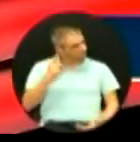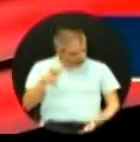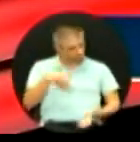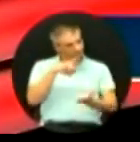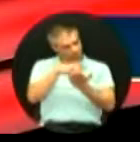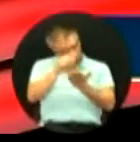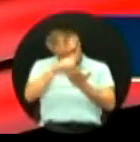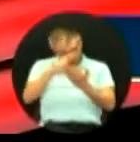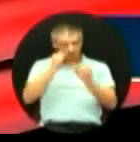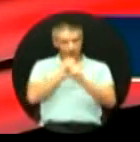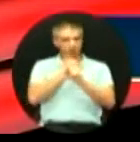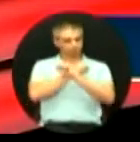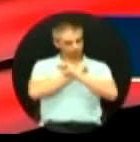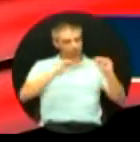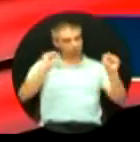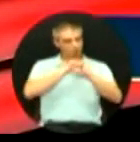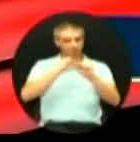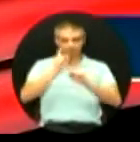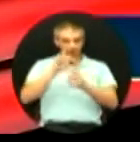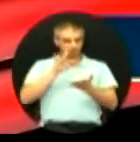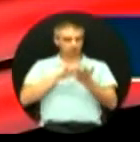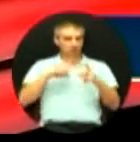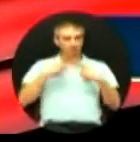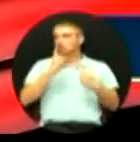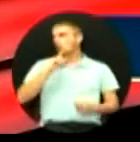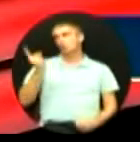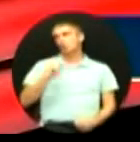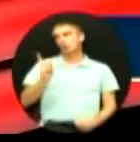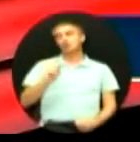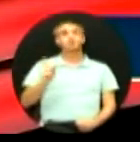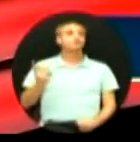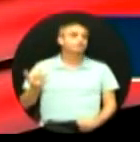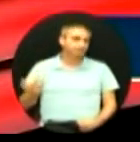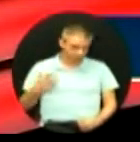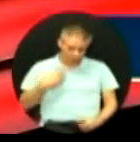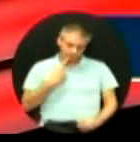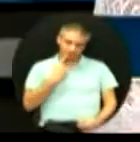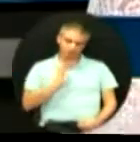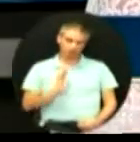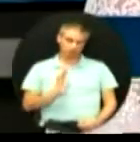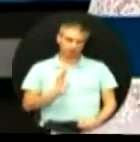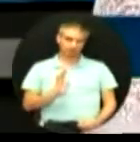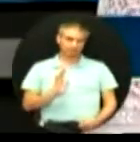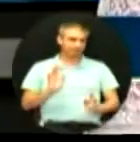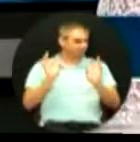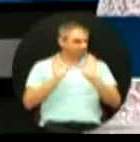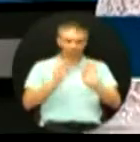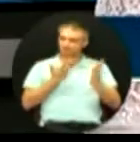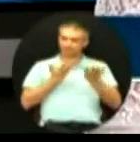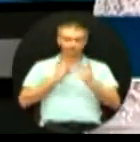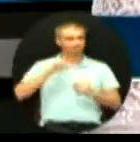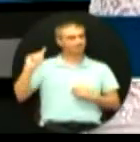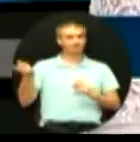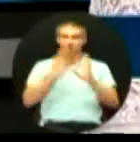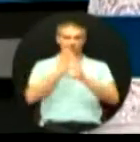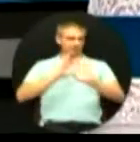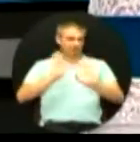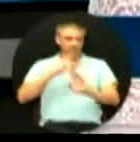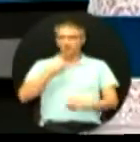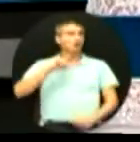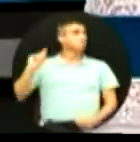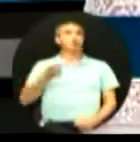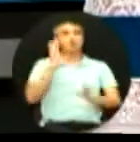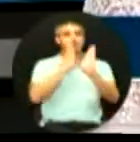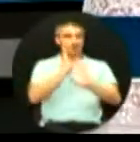ממשיכה לפגע באלו שנמצאים שם. לא כולם. זאת אומרת, בואו נגיד ככה, אף אחד לא מתייחס לכולם כאל טרוריסטים. מה